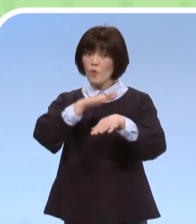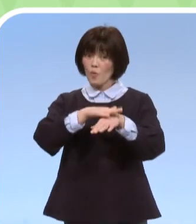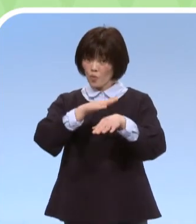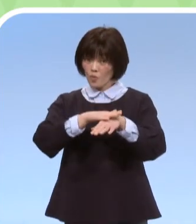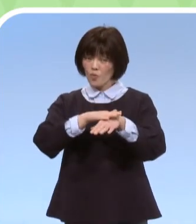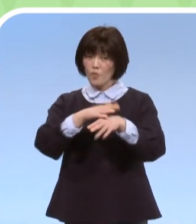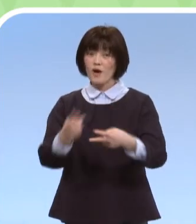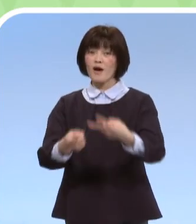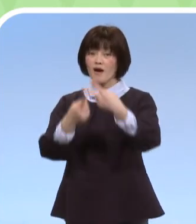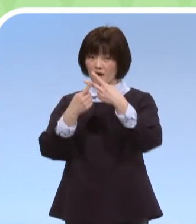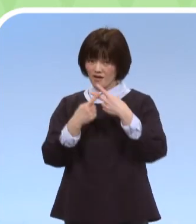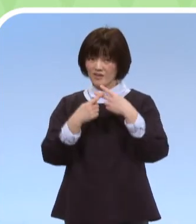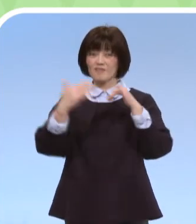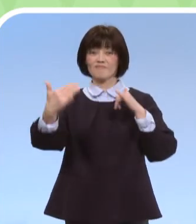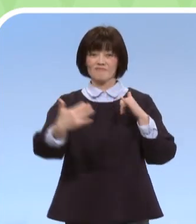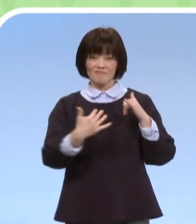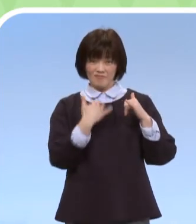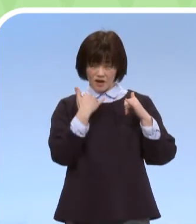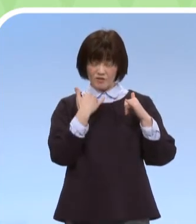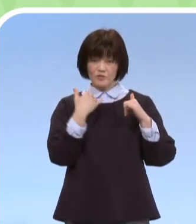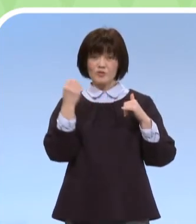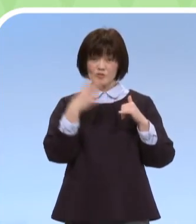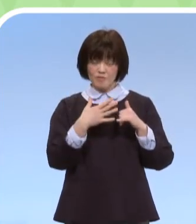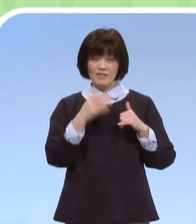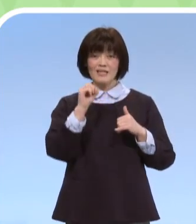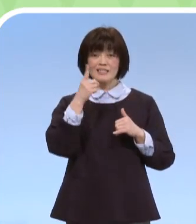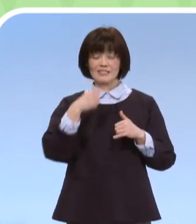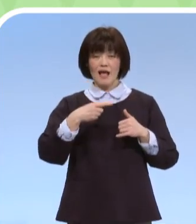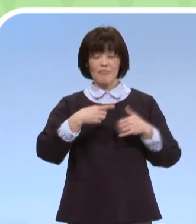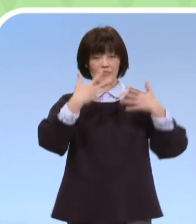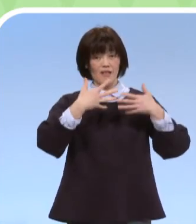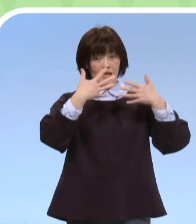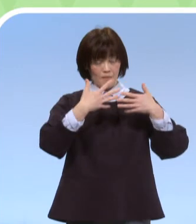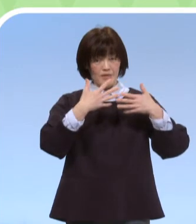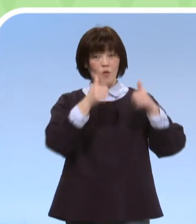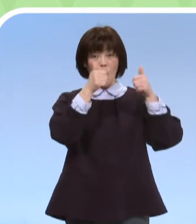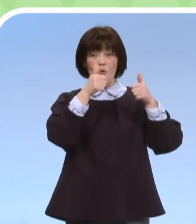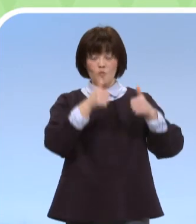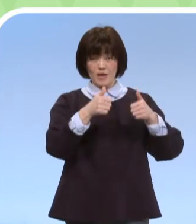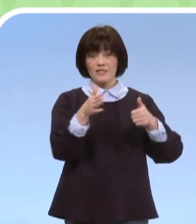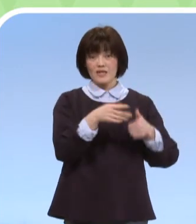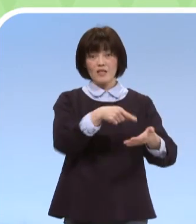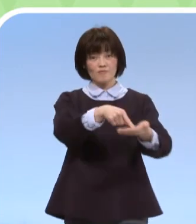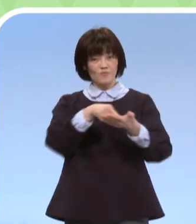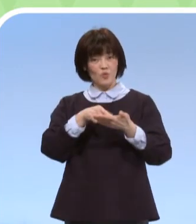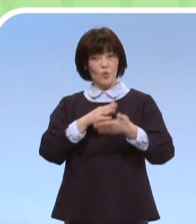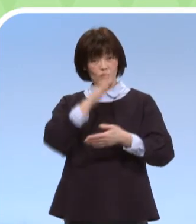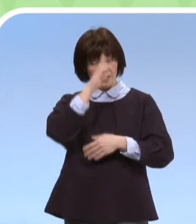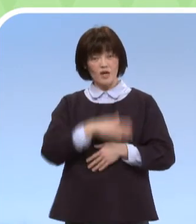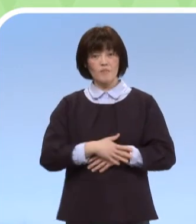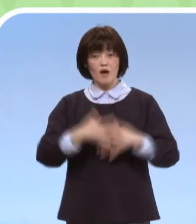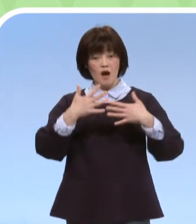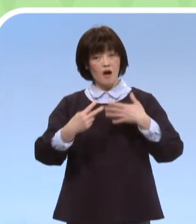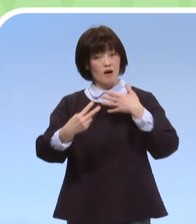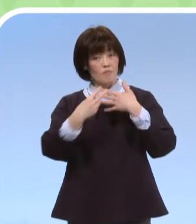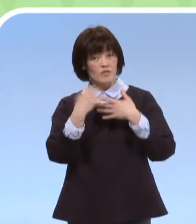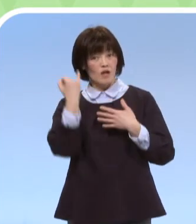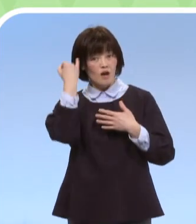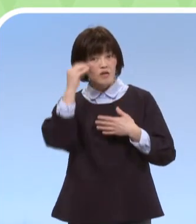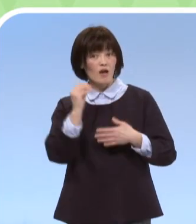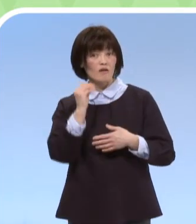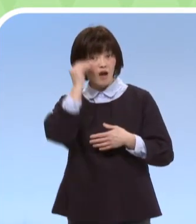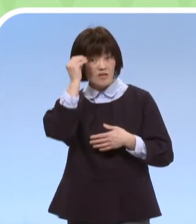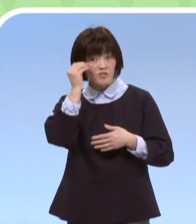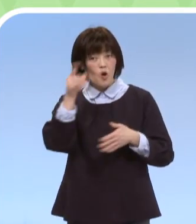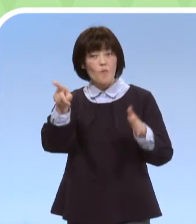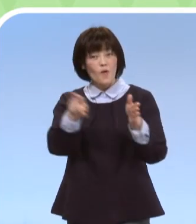応募はハガキ、ファックス、そしてサンテレビの番組ホームページからお願いします。番組へのご意見ご